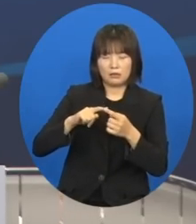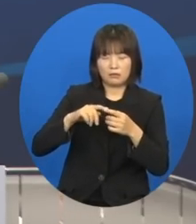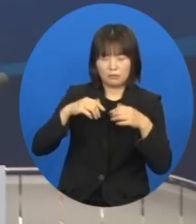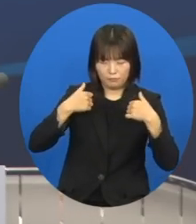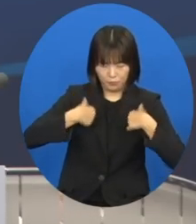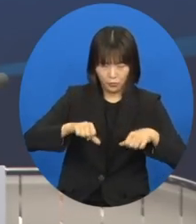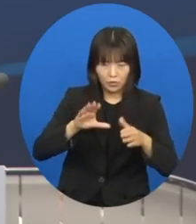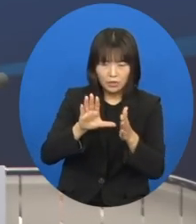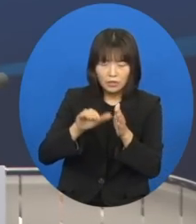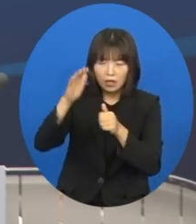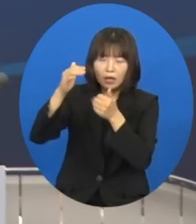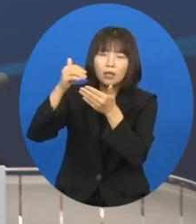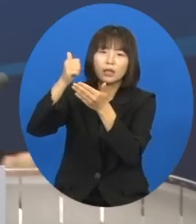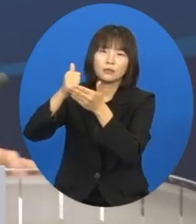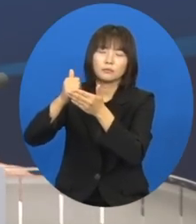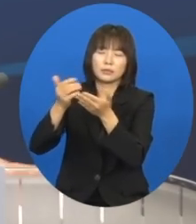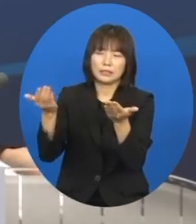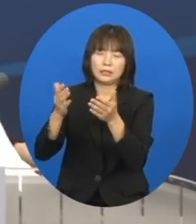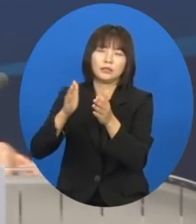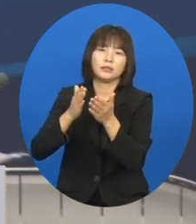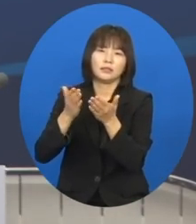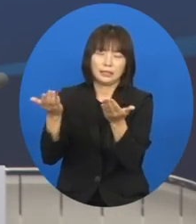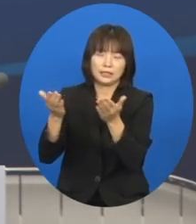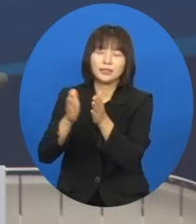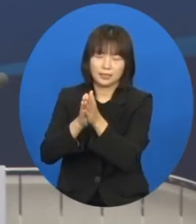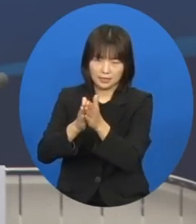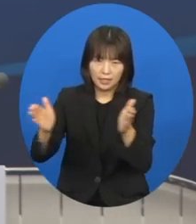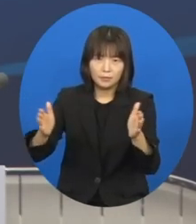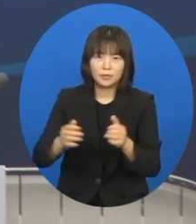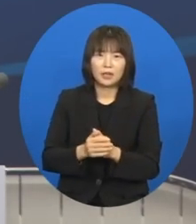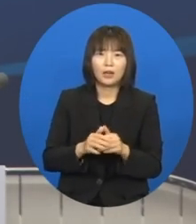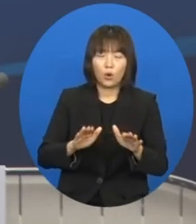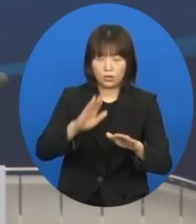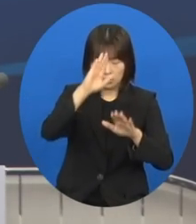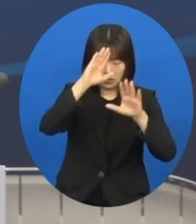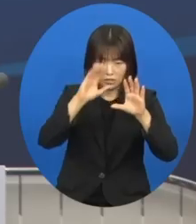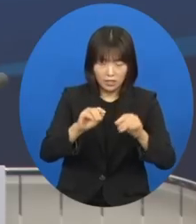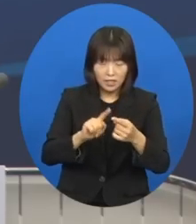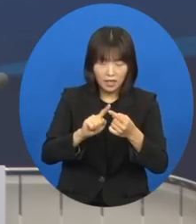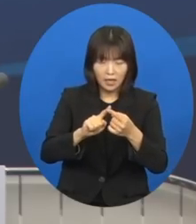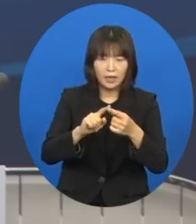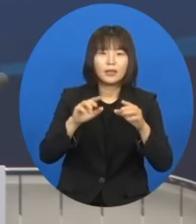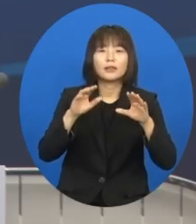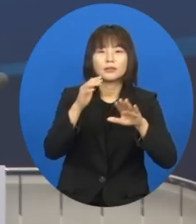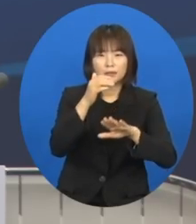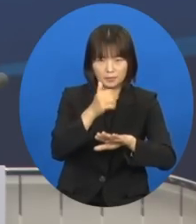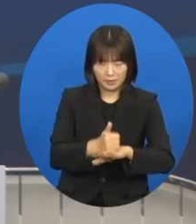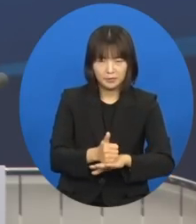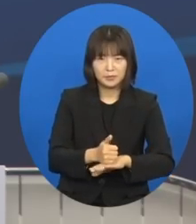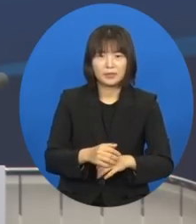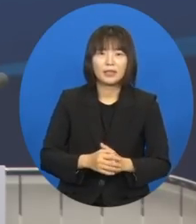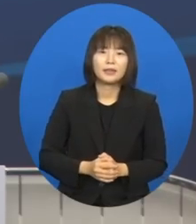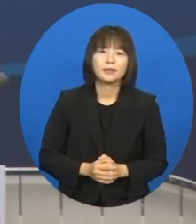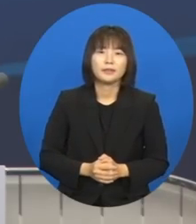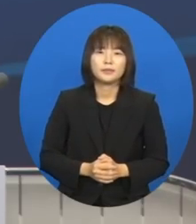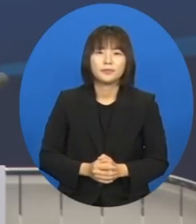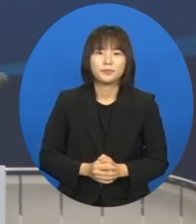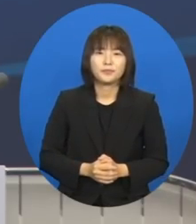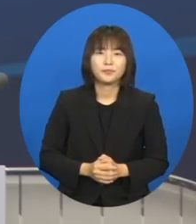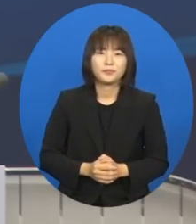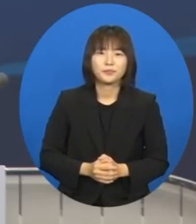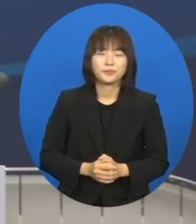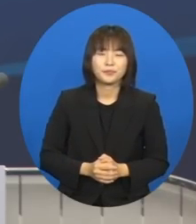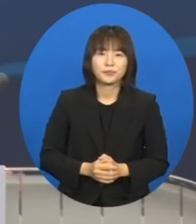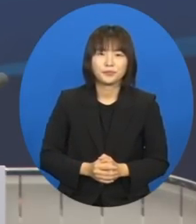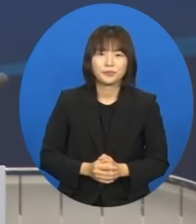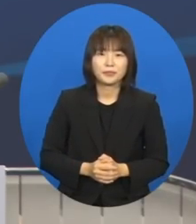일을 시작합니다. 자, 오늘 치유 집회 마치겠습니다. 제가 준비한 것들이 많이 있었는데 주님이 이 단 위에서 또 다른